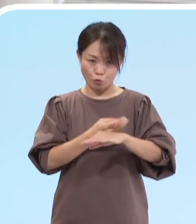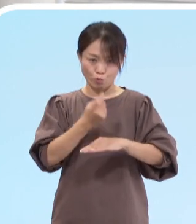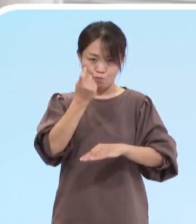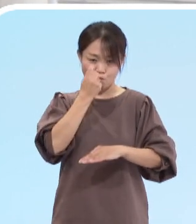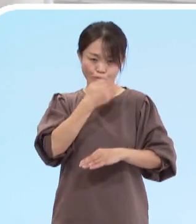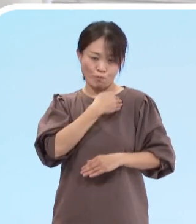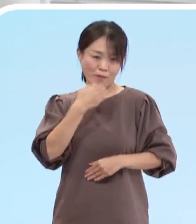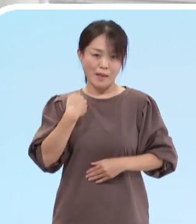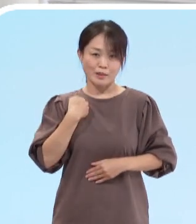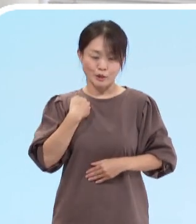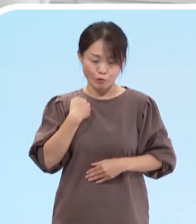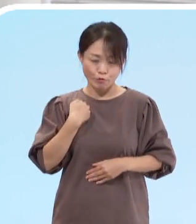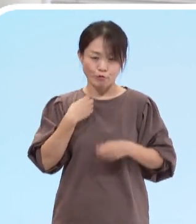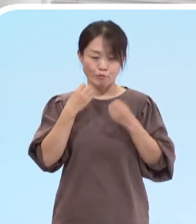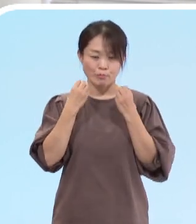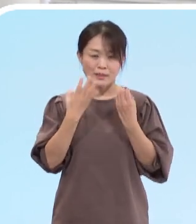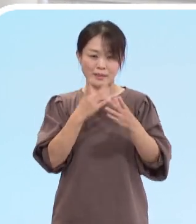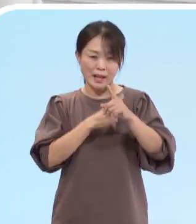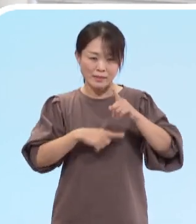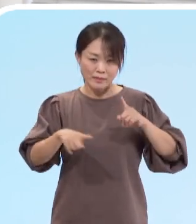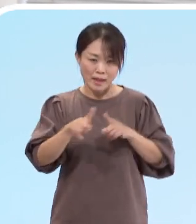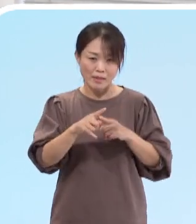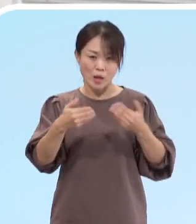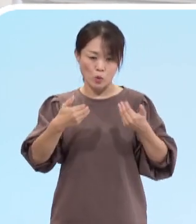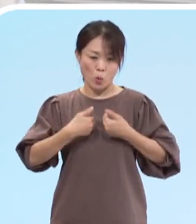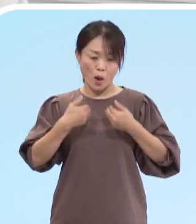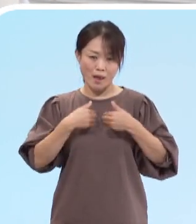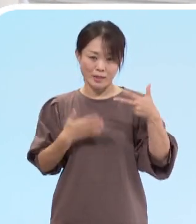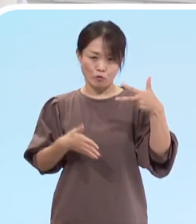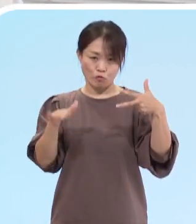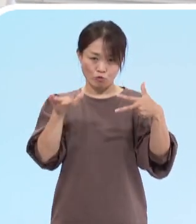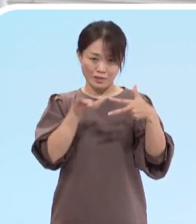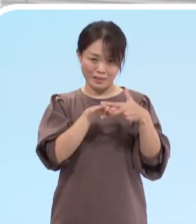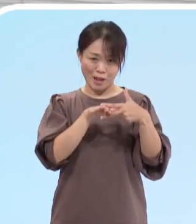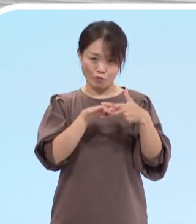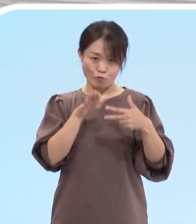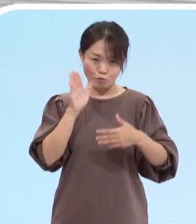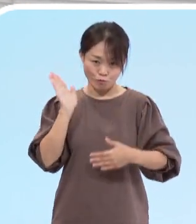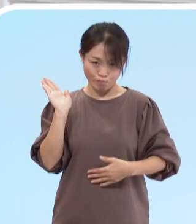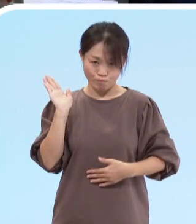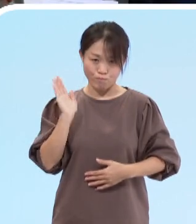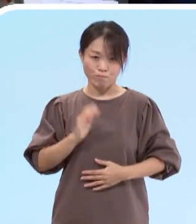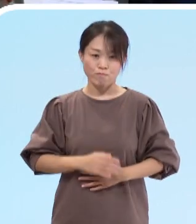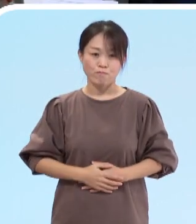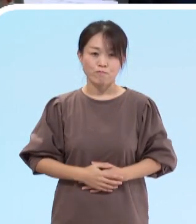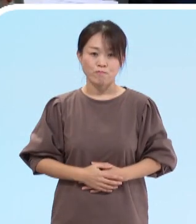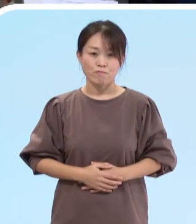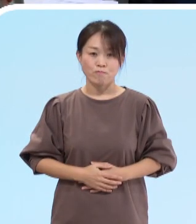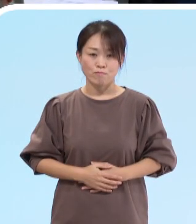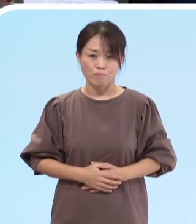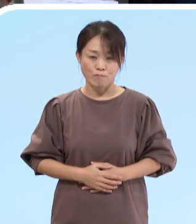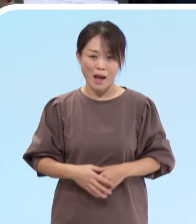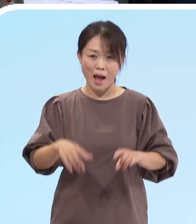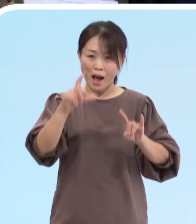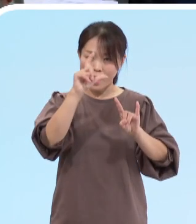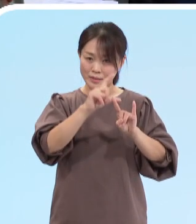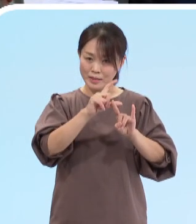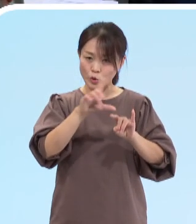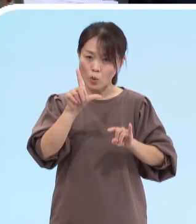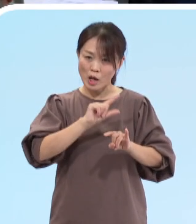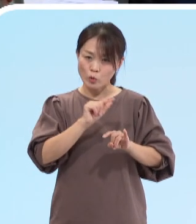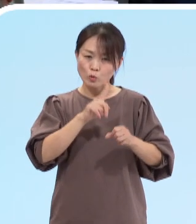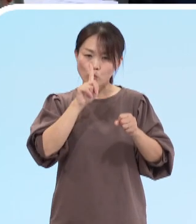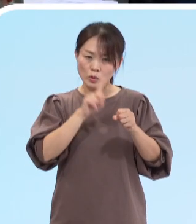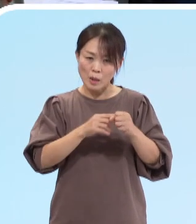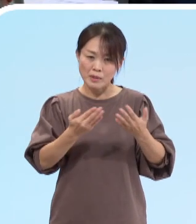術の体験していただくことができる最先端のトレーニング施設となっております。 うん、ICT を